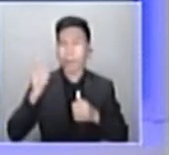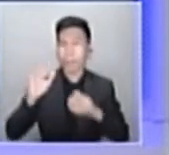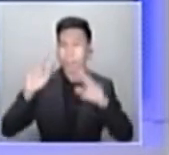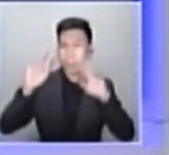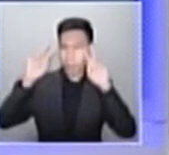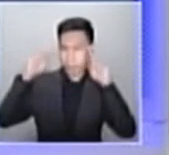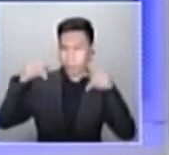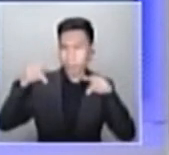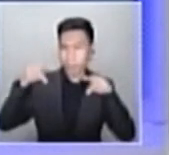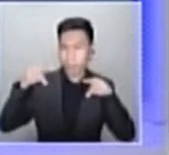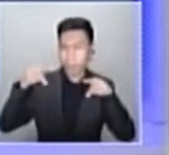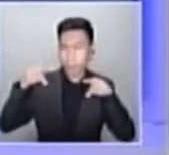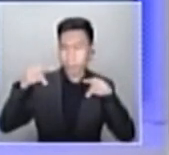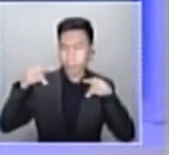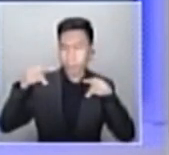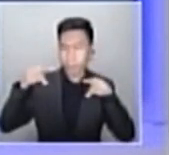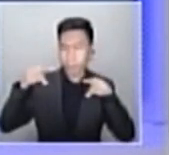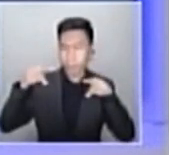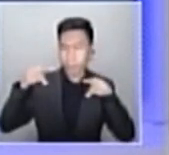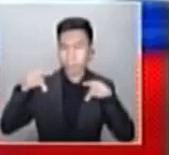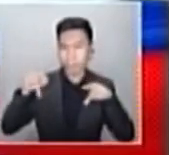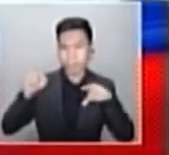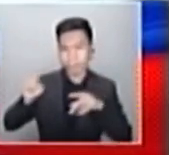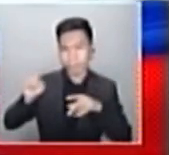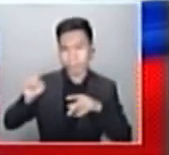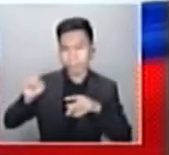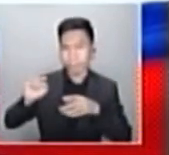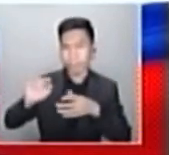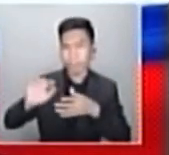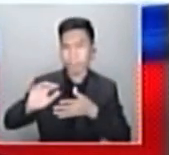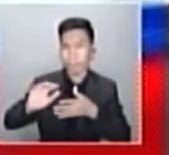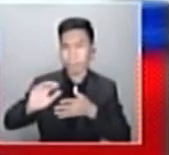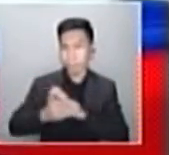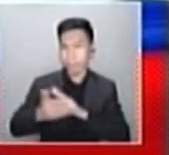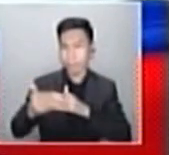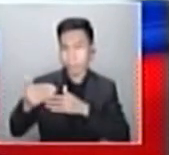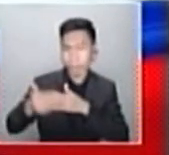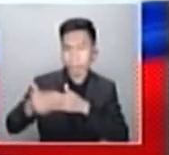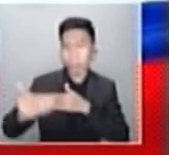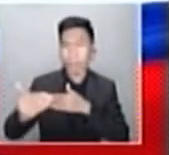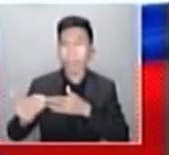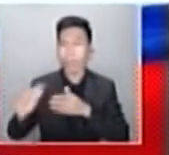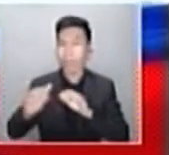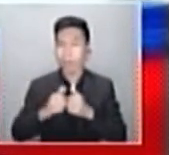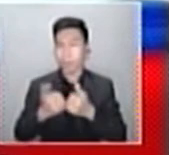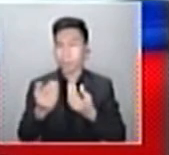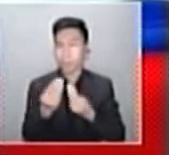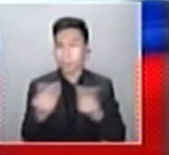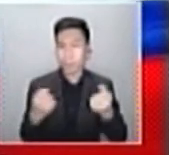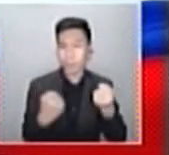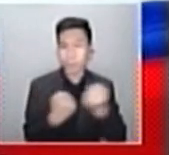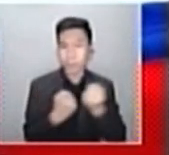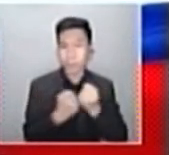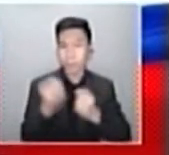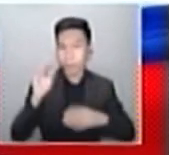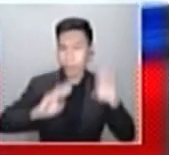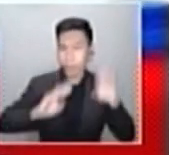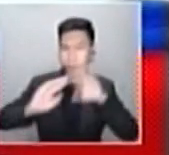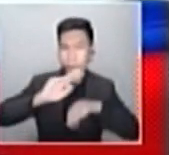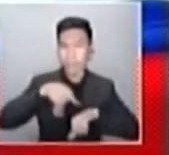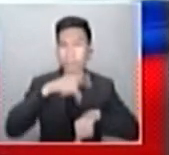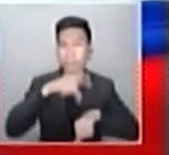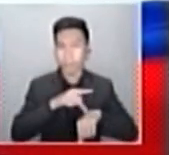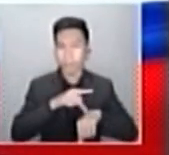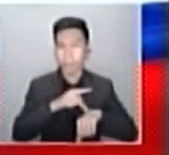5 minutes, 5 minuto para sagutin ang tanong. Good morning, Ms. Ontiveros. Good morning, Ms. Webb and Ricky.